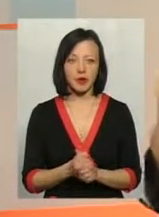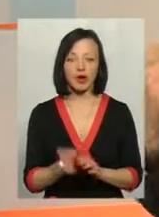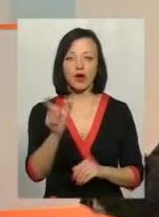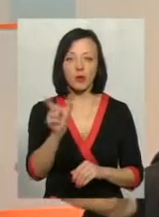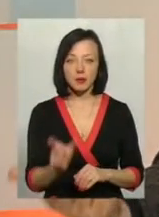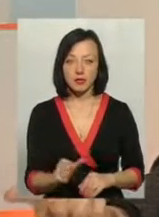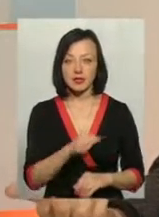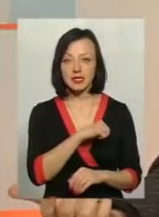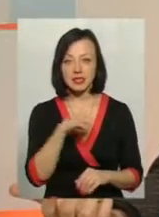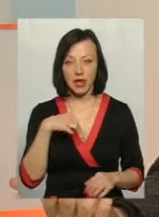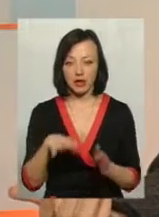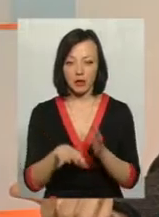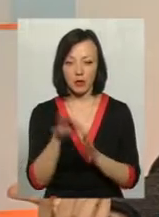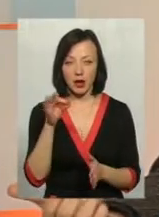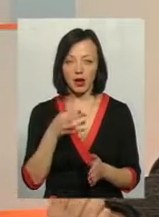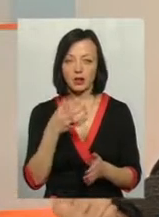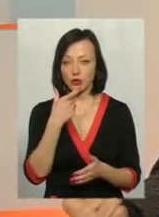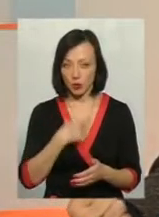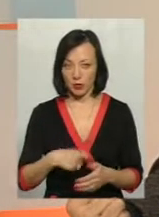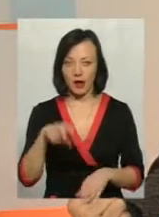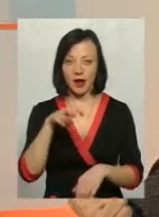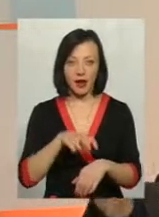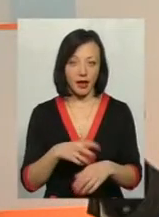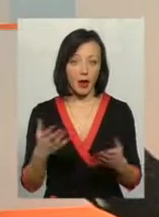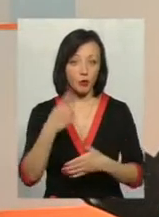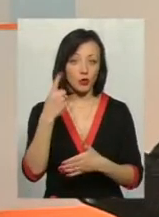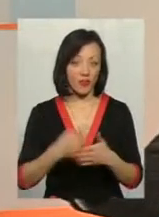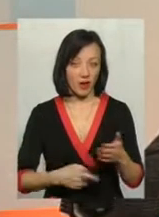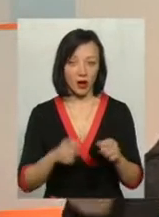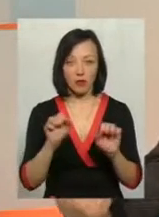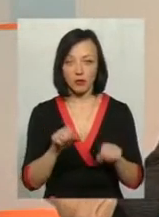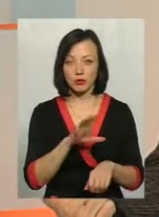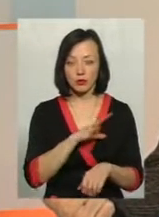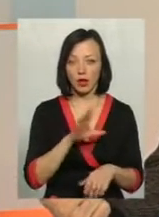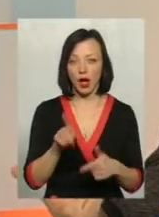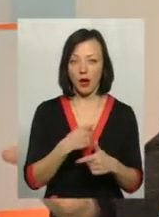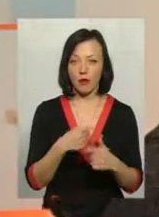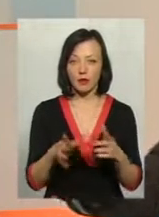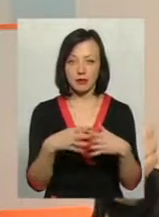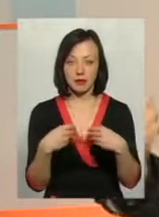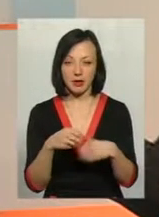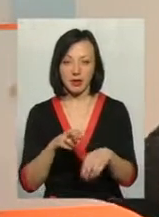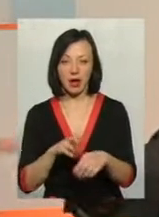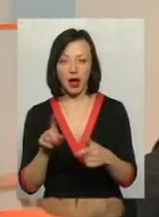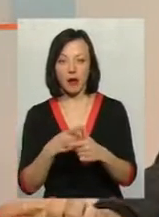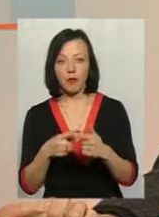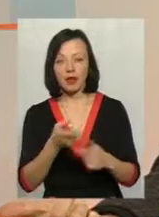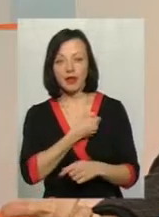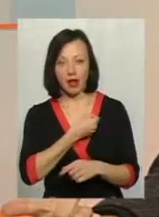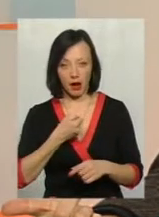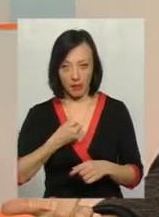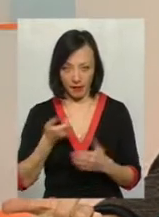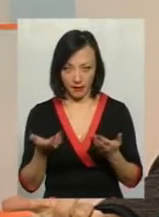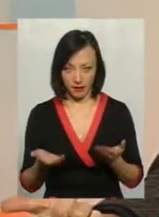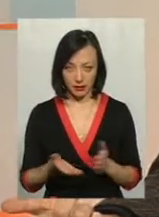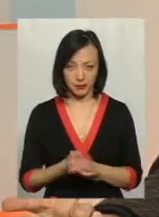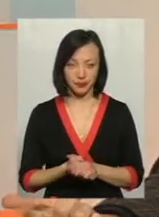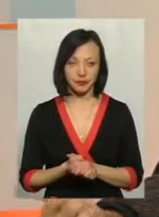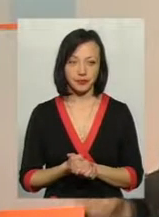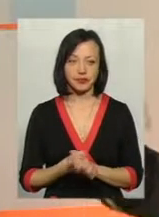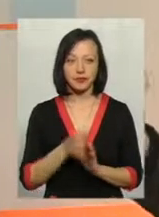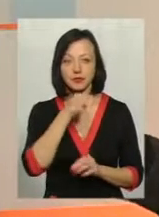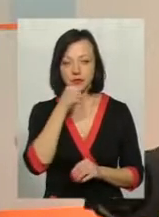сам обирає собі лікаря первинки, якому довіряє. Це може бути або сімейний лікар, або лікар-терапевт, якщо ми говоримо про